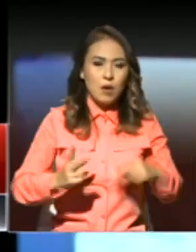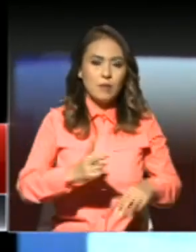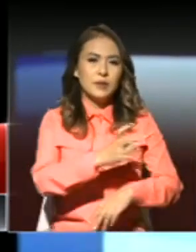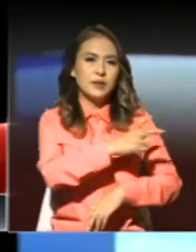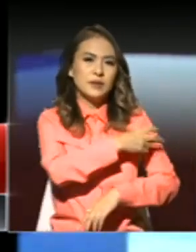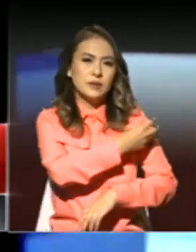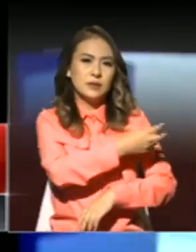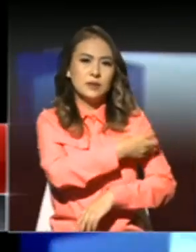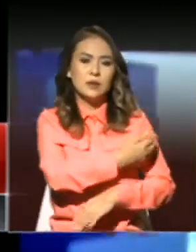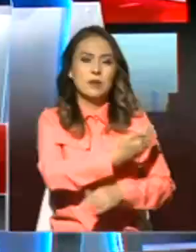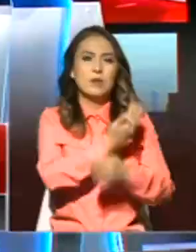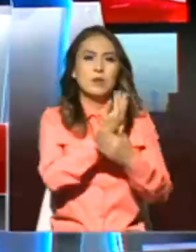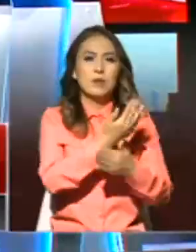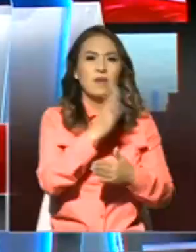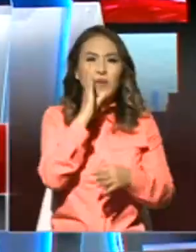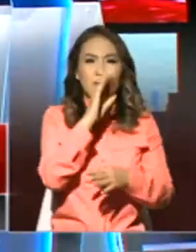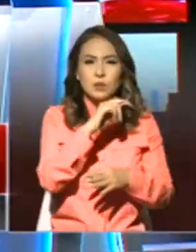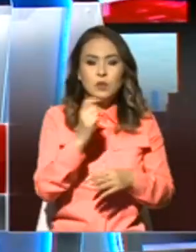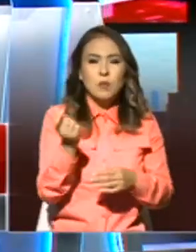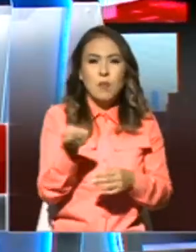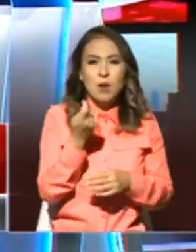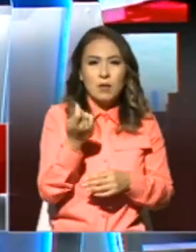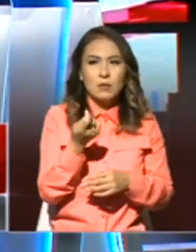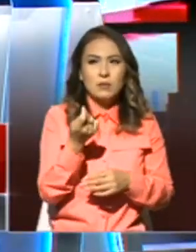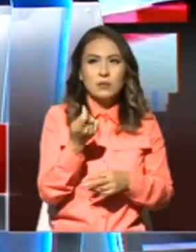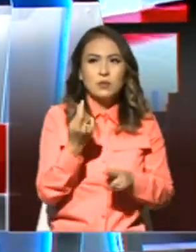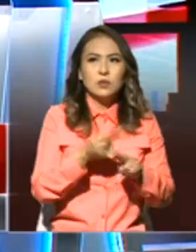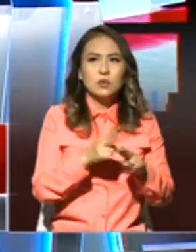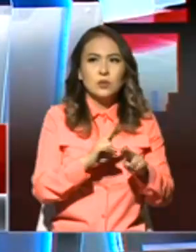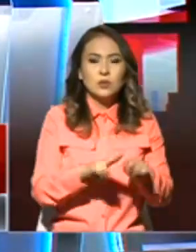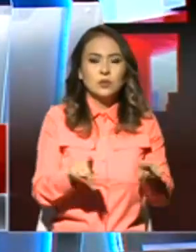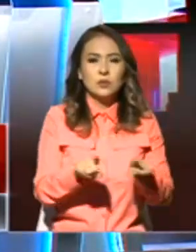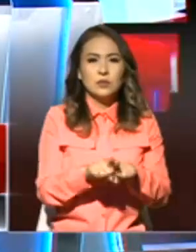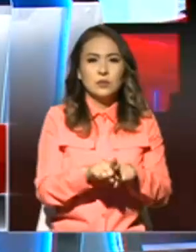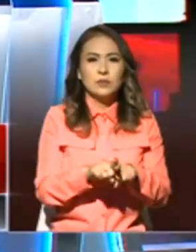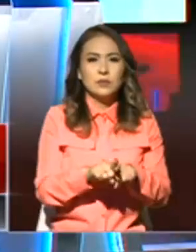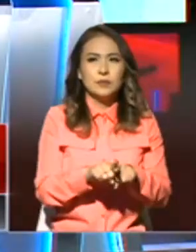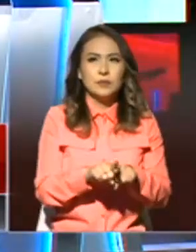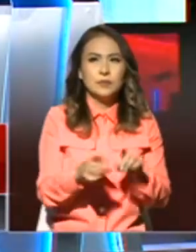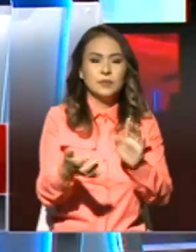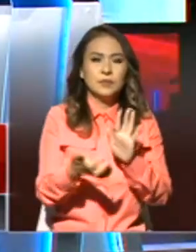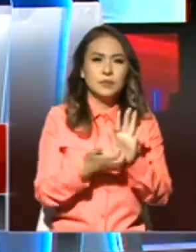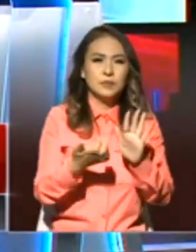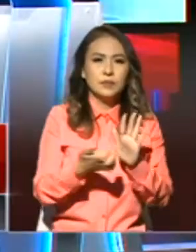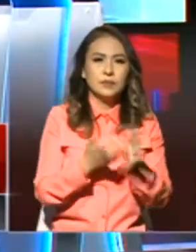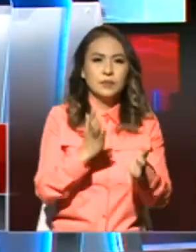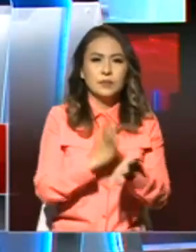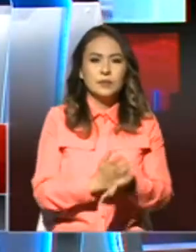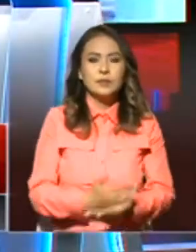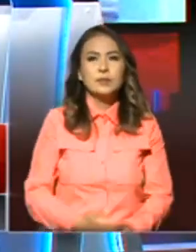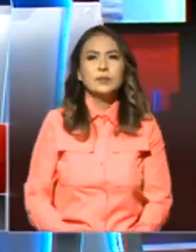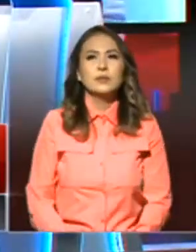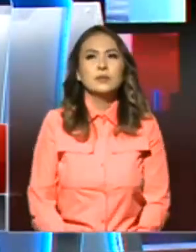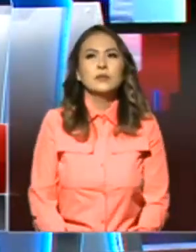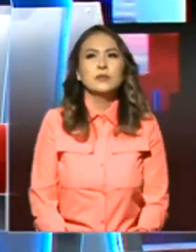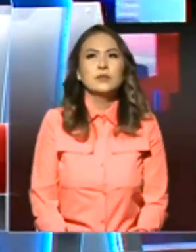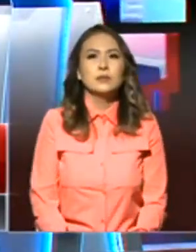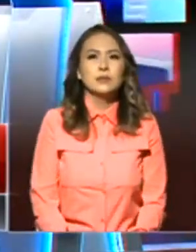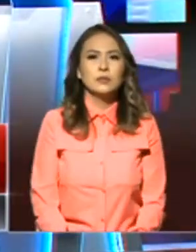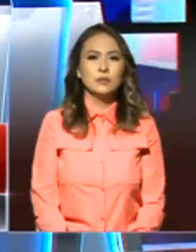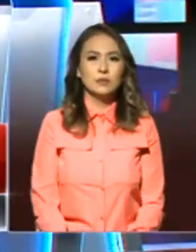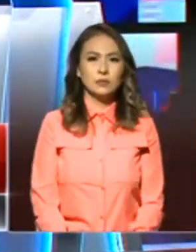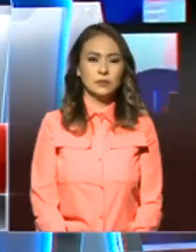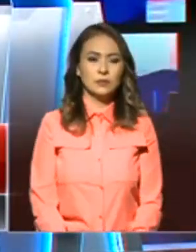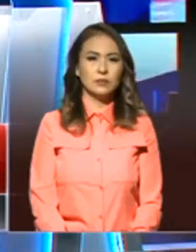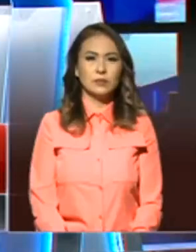ол кісілерде мүмкіндік аздау болып қалады. Көрдіңіздер ма? Осындай жаңағы бір кемшілік тұстар бар. Енді осымен Рүстем